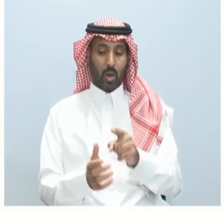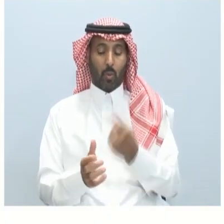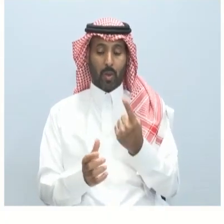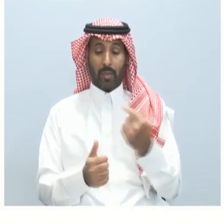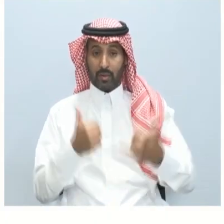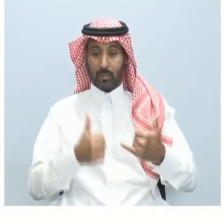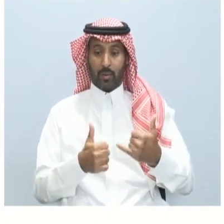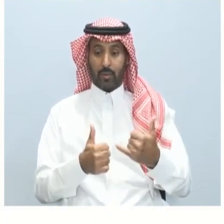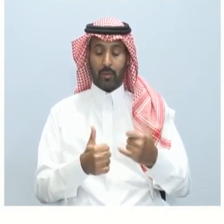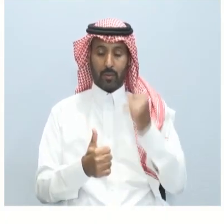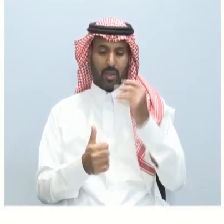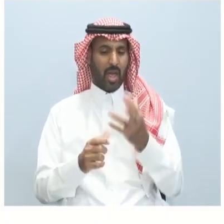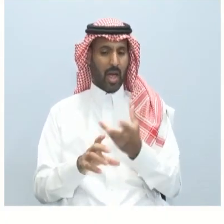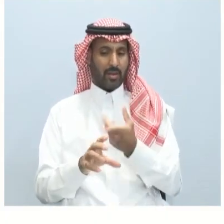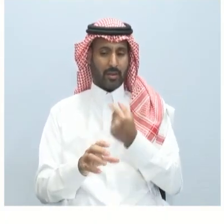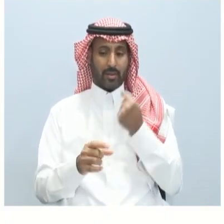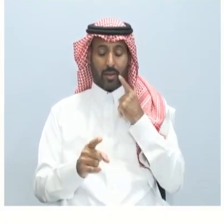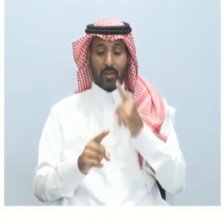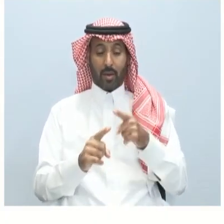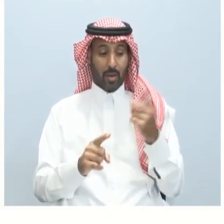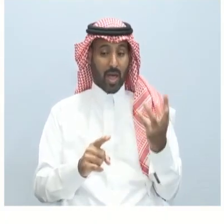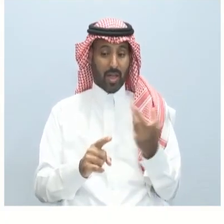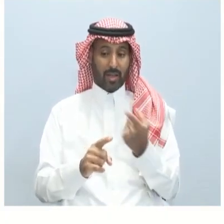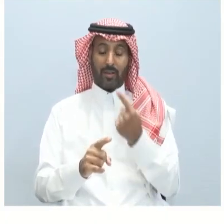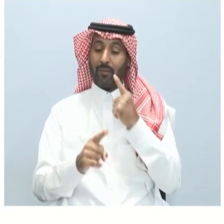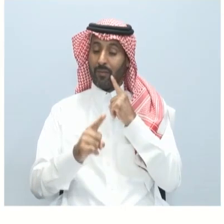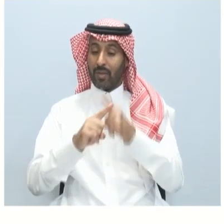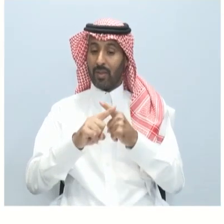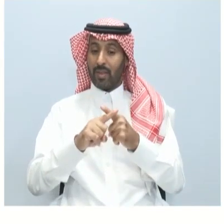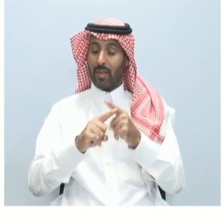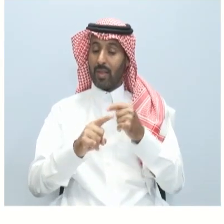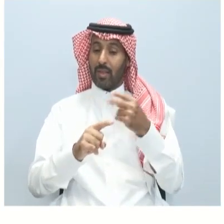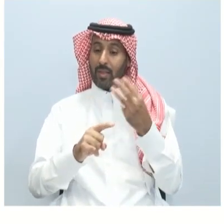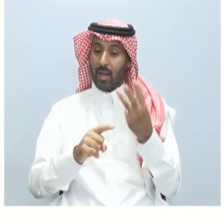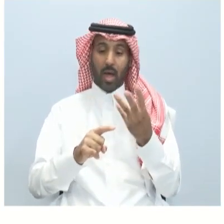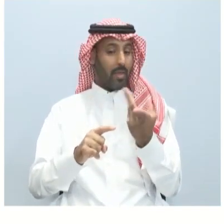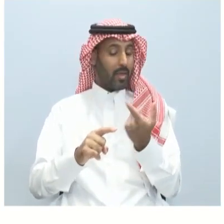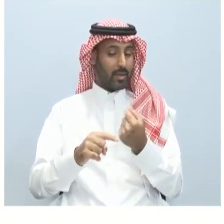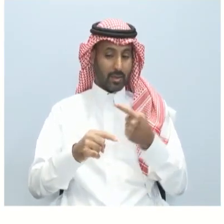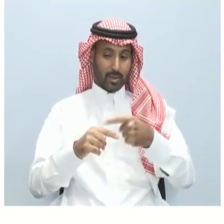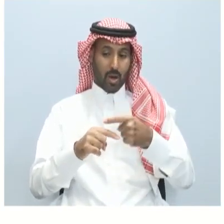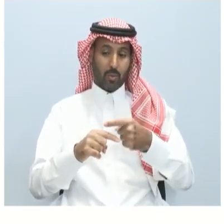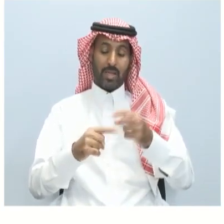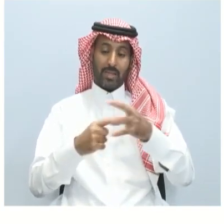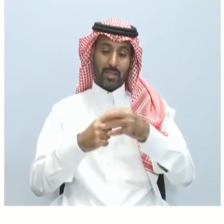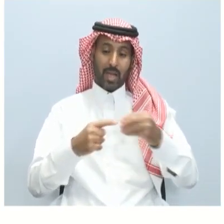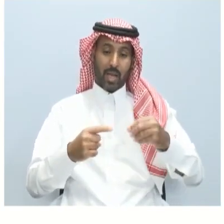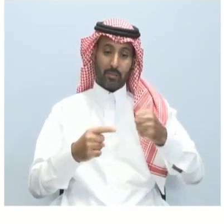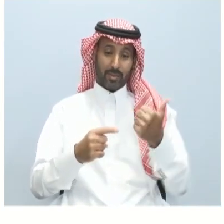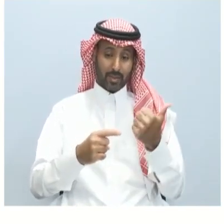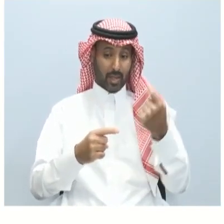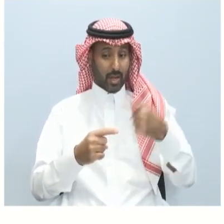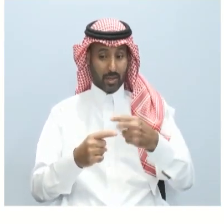الاختبار ناتج ضرب عدد في 3 هو سالب 16 نريد ان نكتب